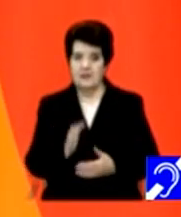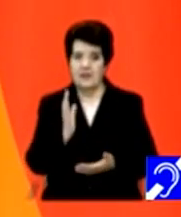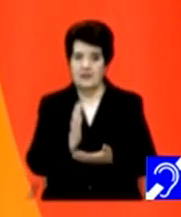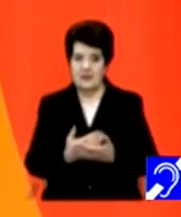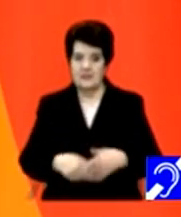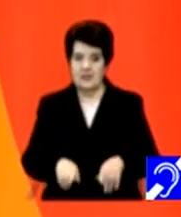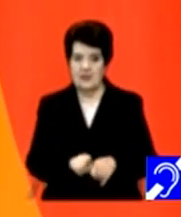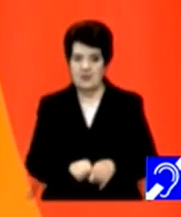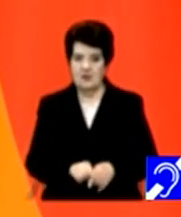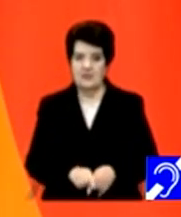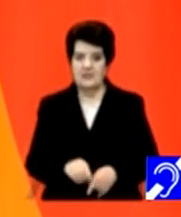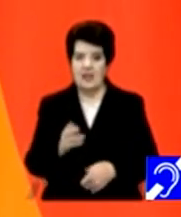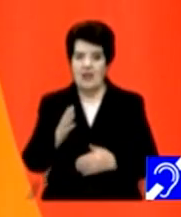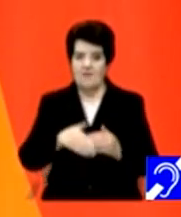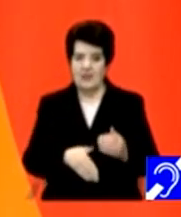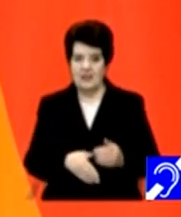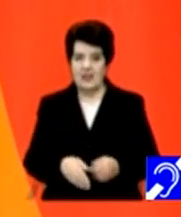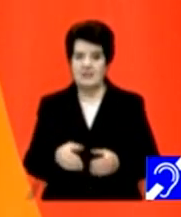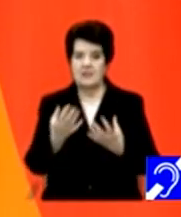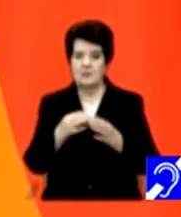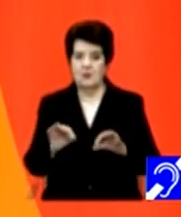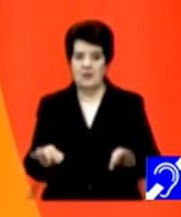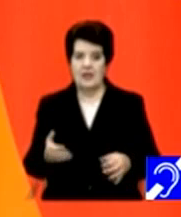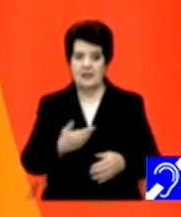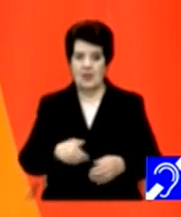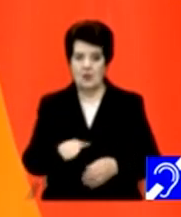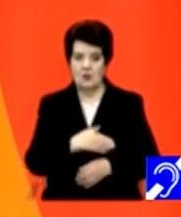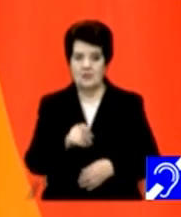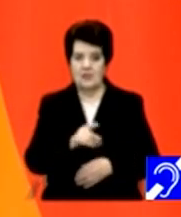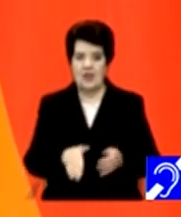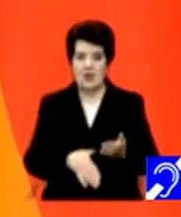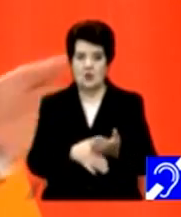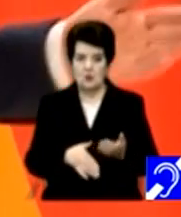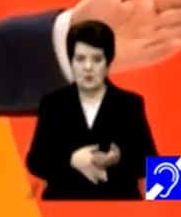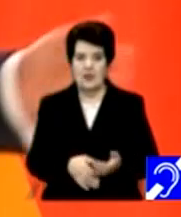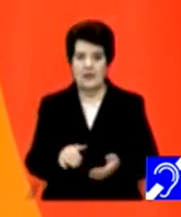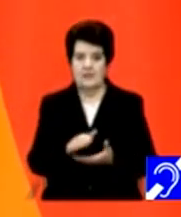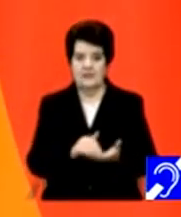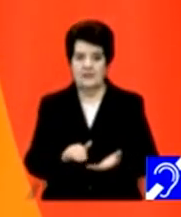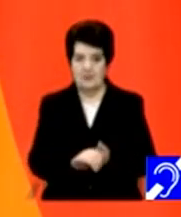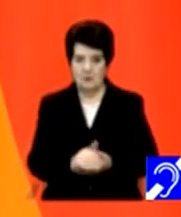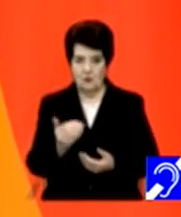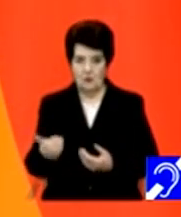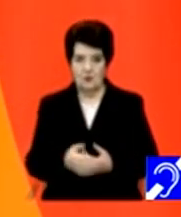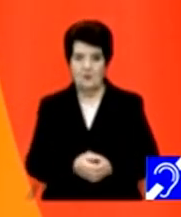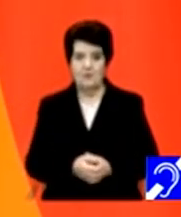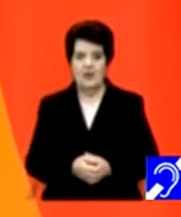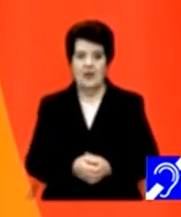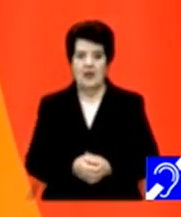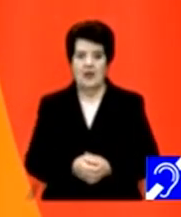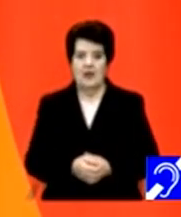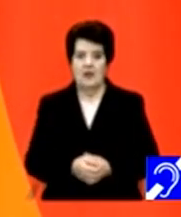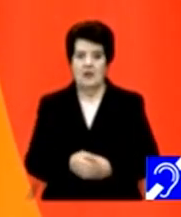unserer Unterstützungsbereitschaft, sondern wir sind selbstverständlich auch bereit, je nach Bedarf und